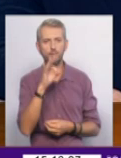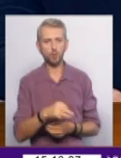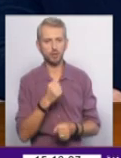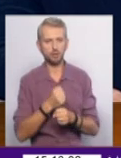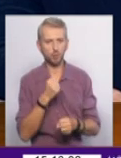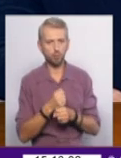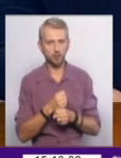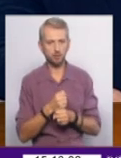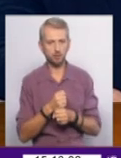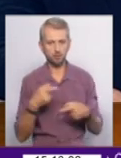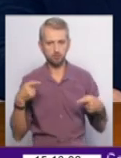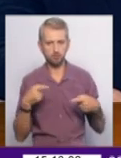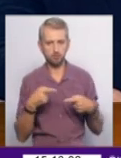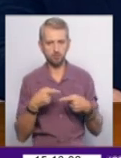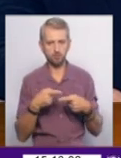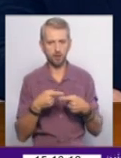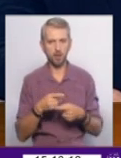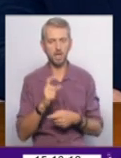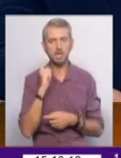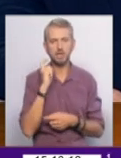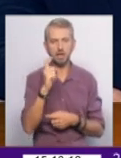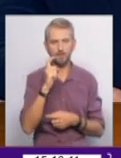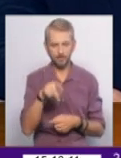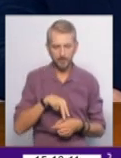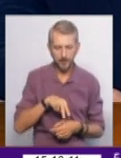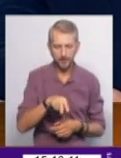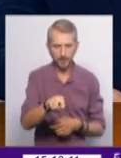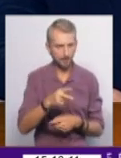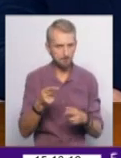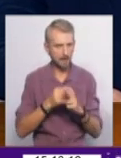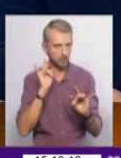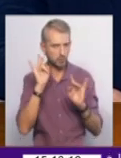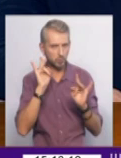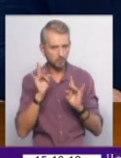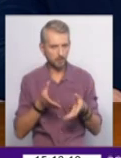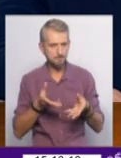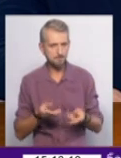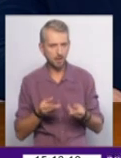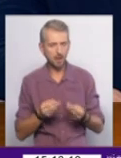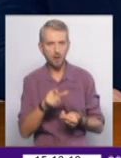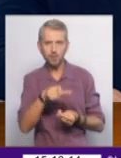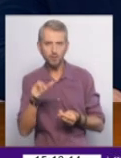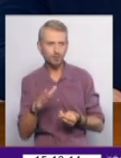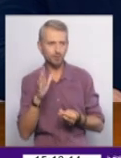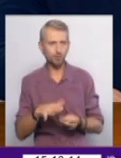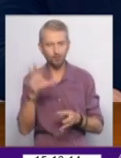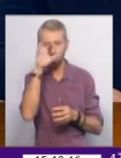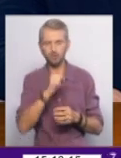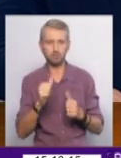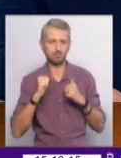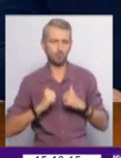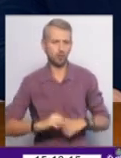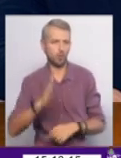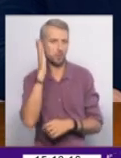зроблені переїзди, безшумні трамвайні переїзди, які будуть давати нашим мешканцям спокій вночі, тому